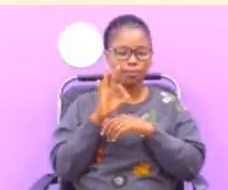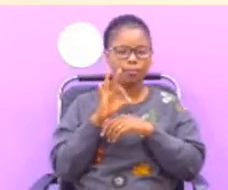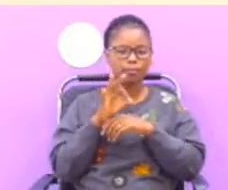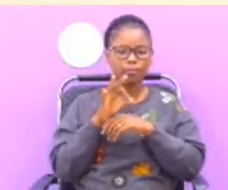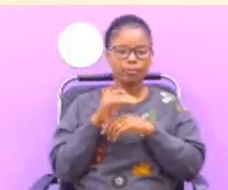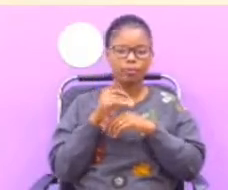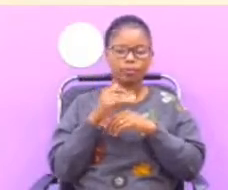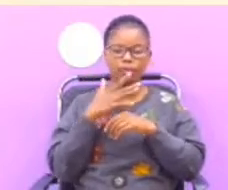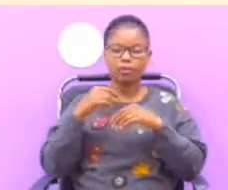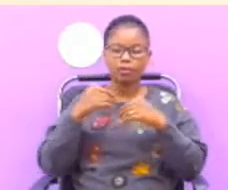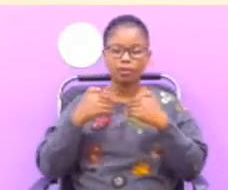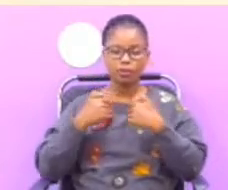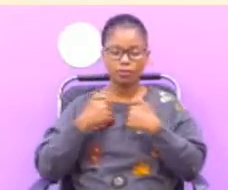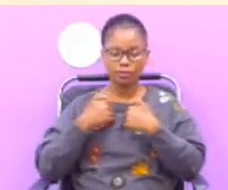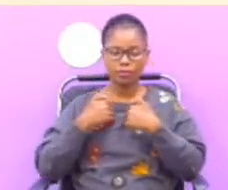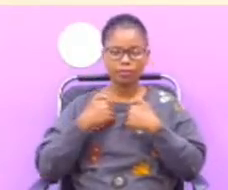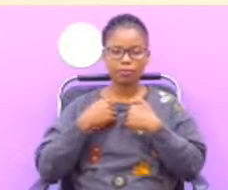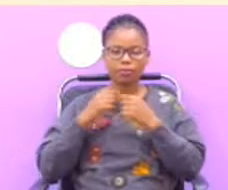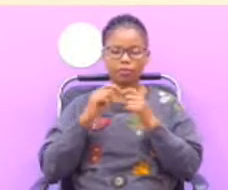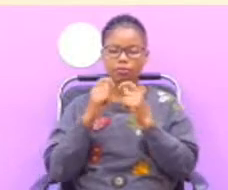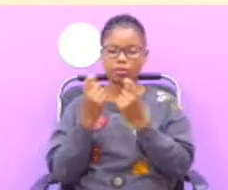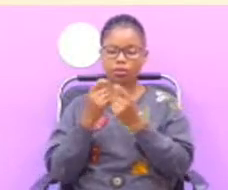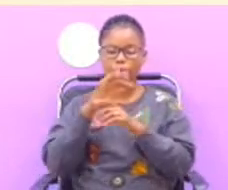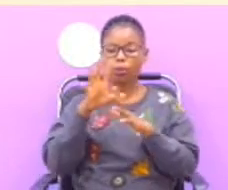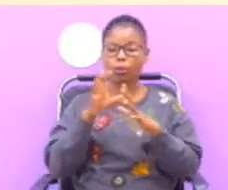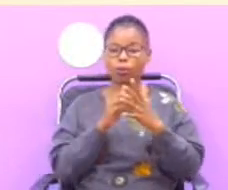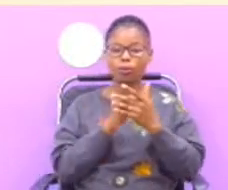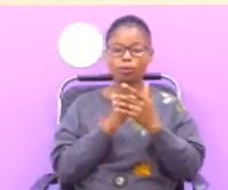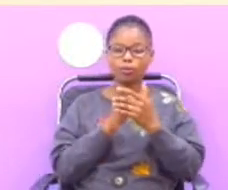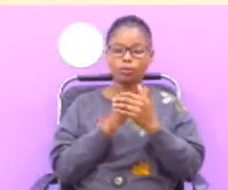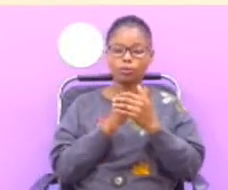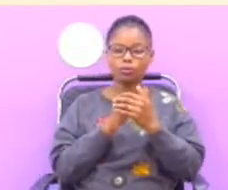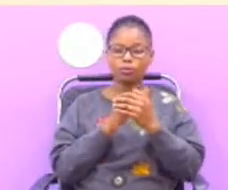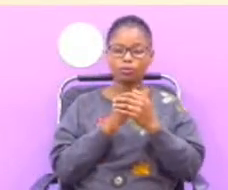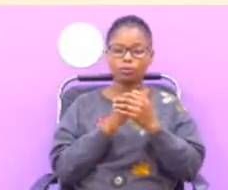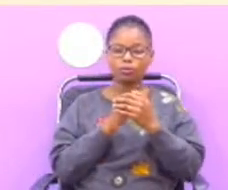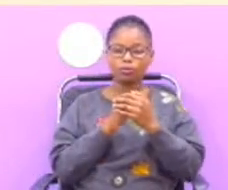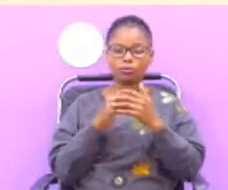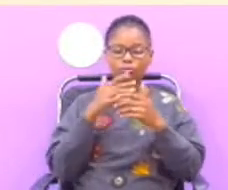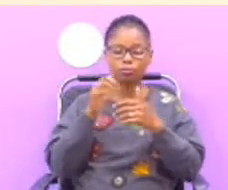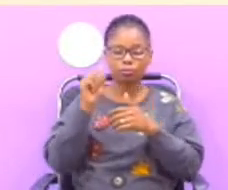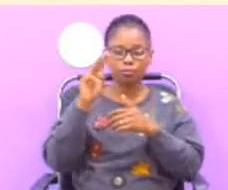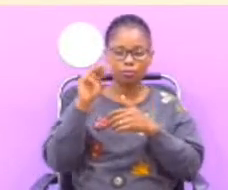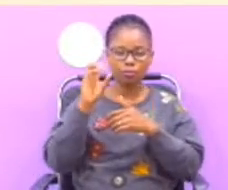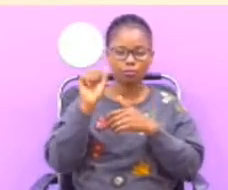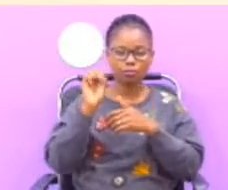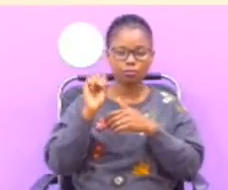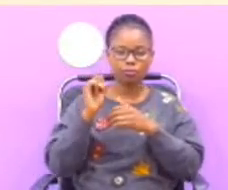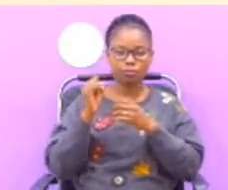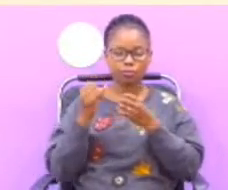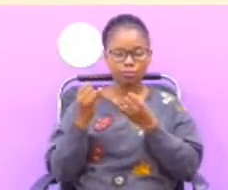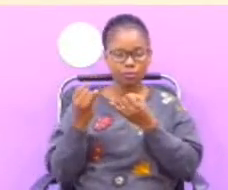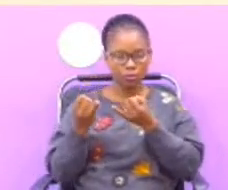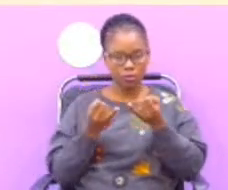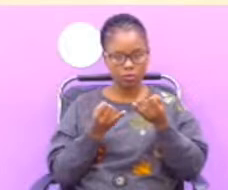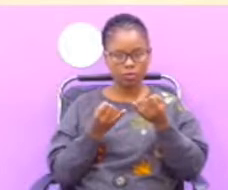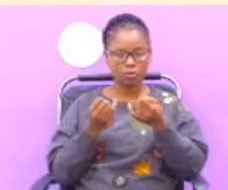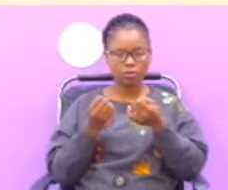kiugi mbari ciothe na Amos ni waigua a introduce watia